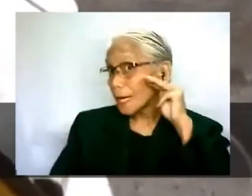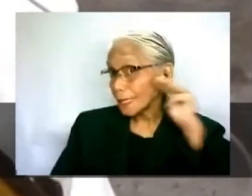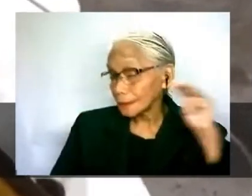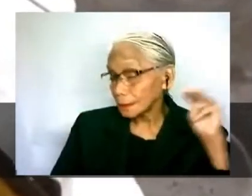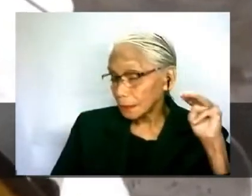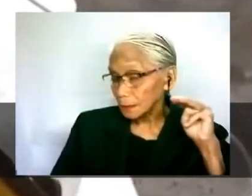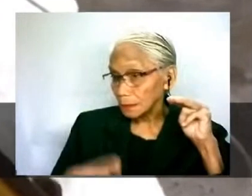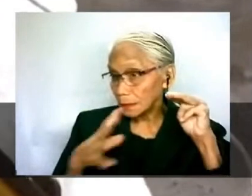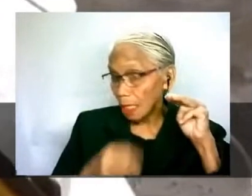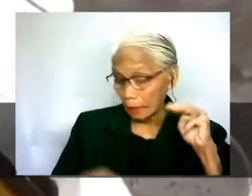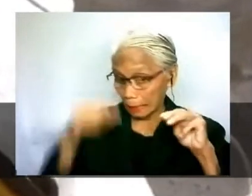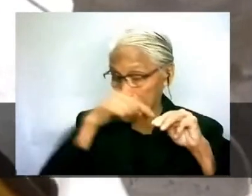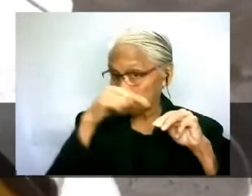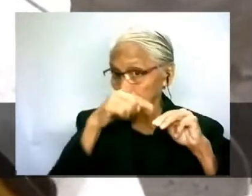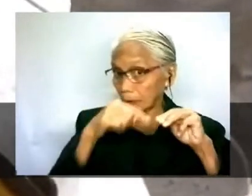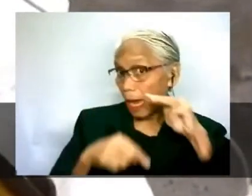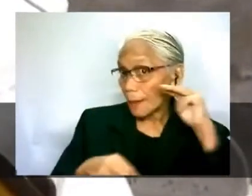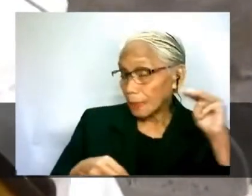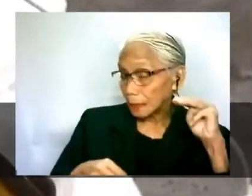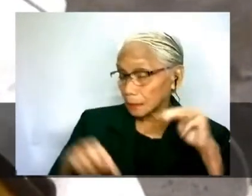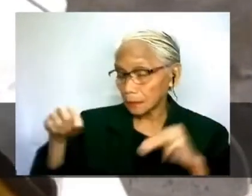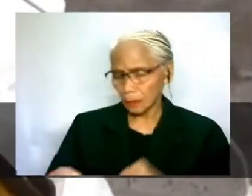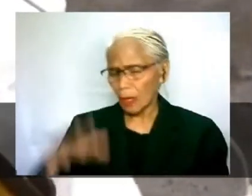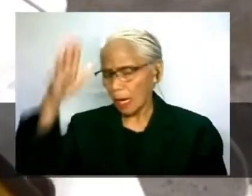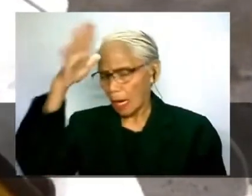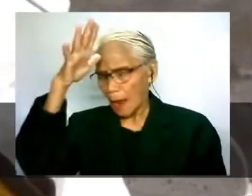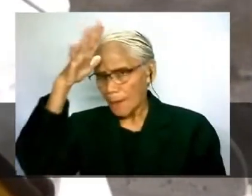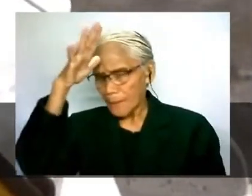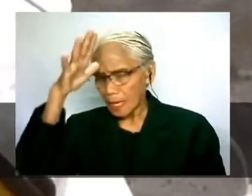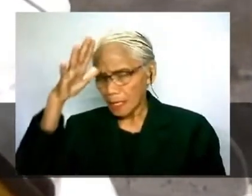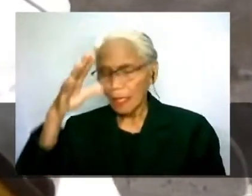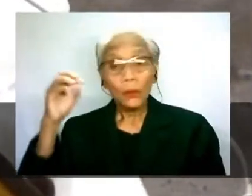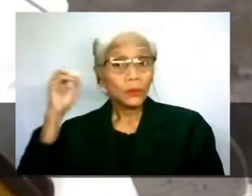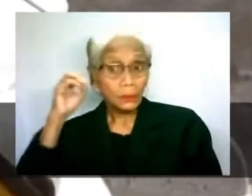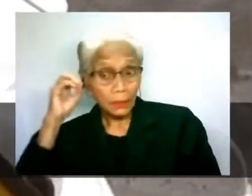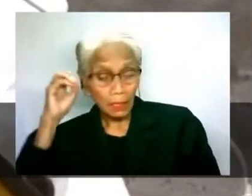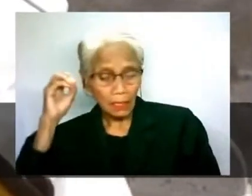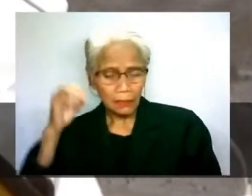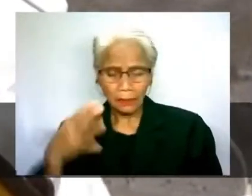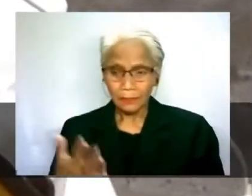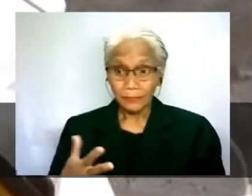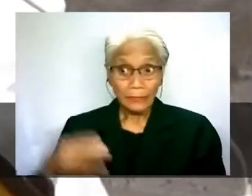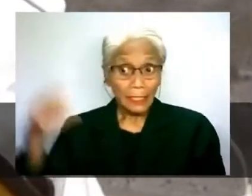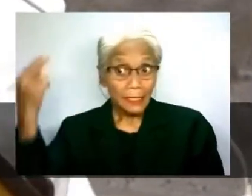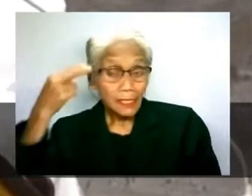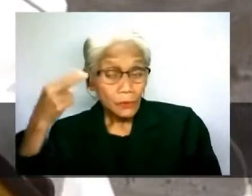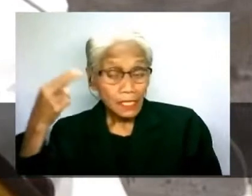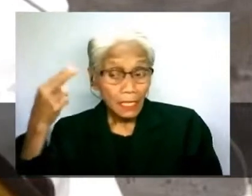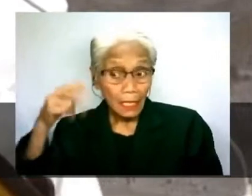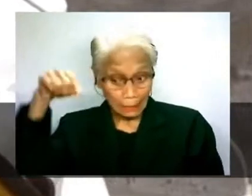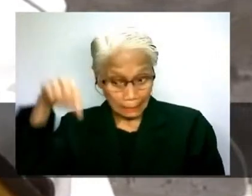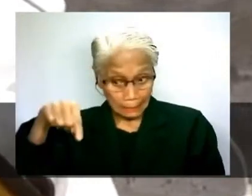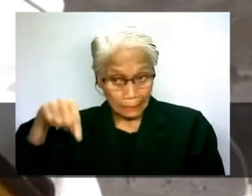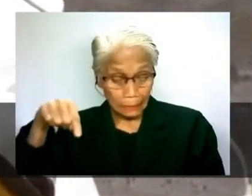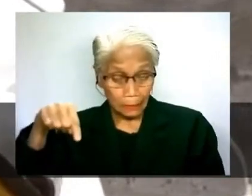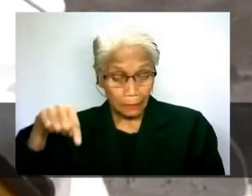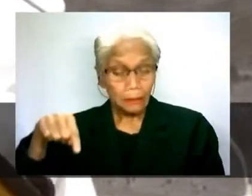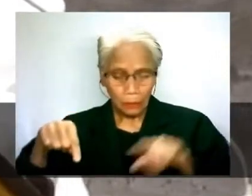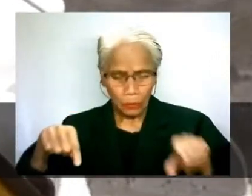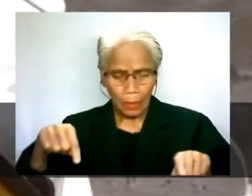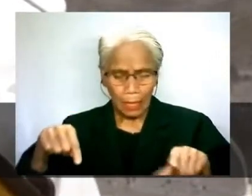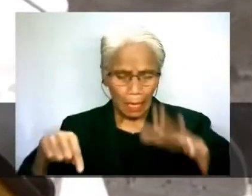ni Amos na ama naman ni Josias. Si Josias ang ama ni Jeconias sa tangkanyang mga